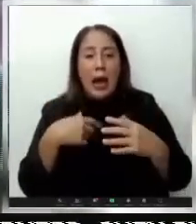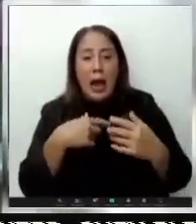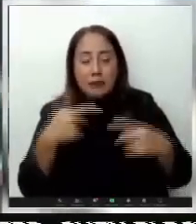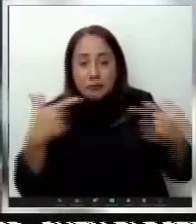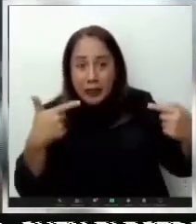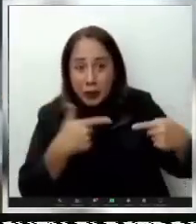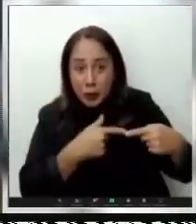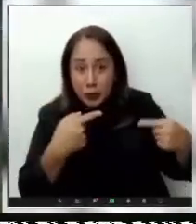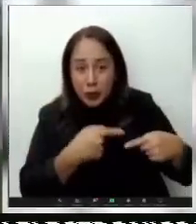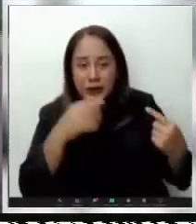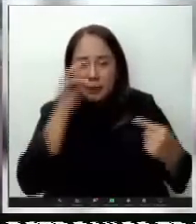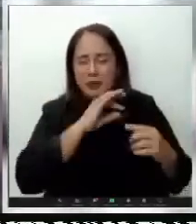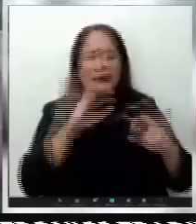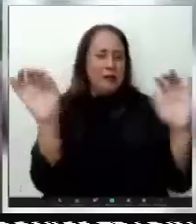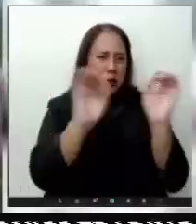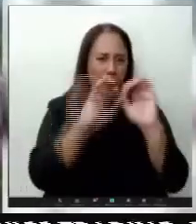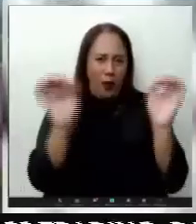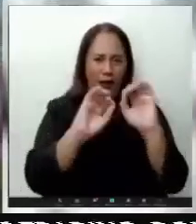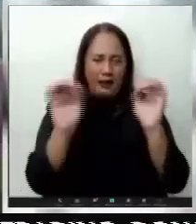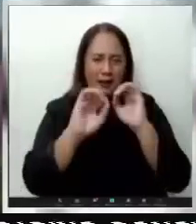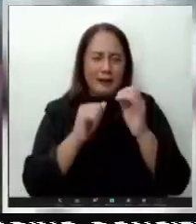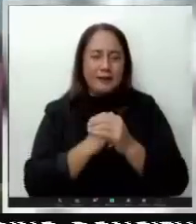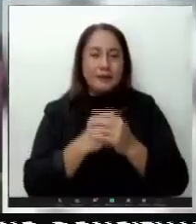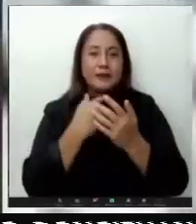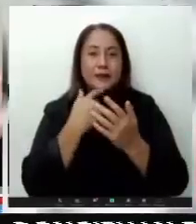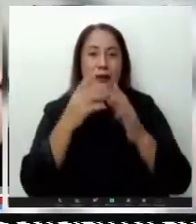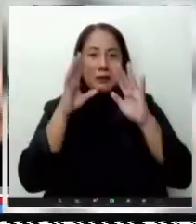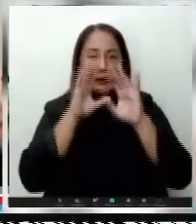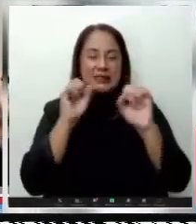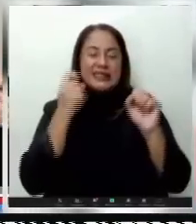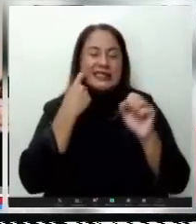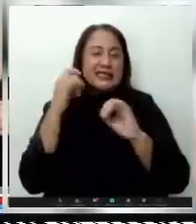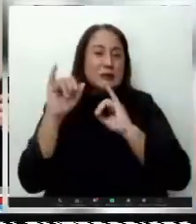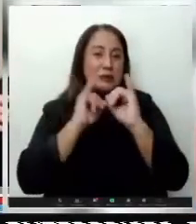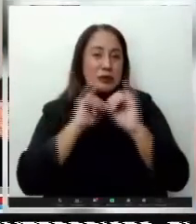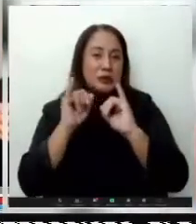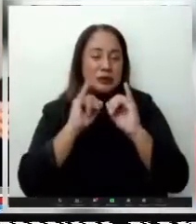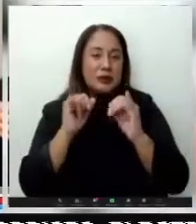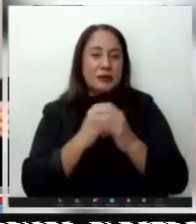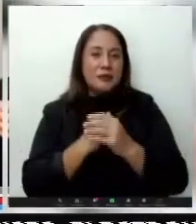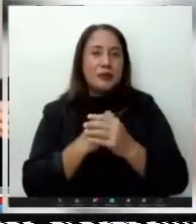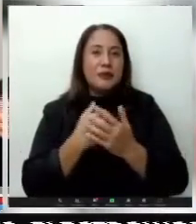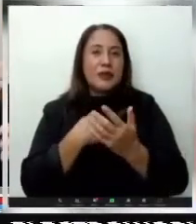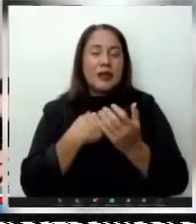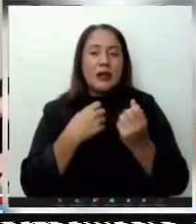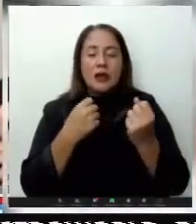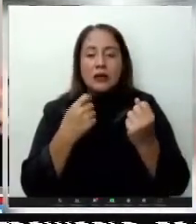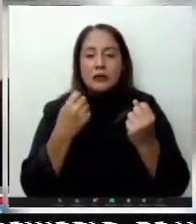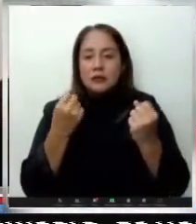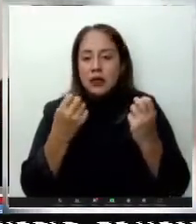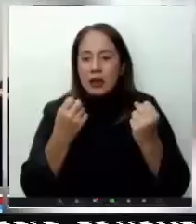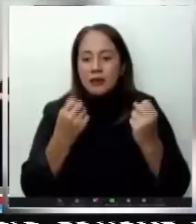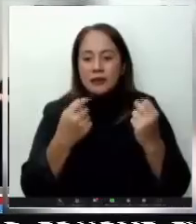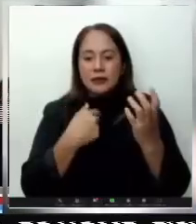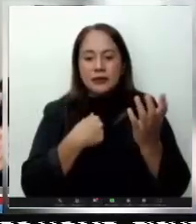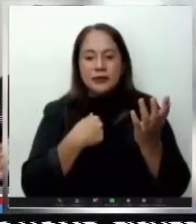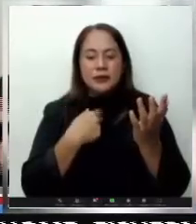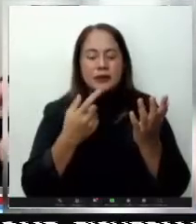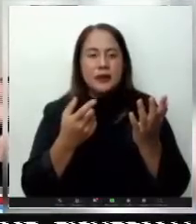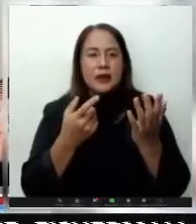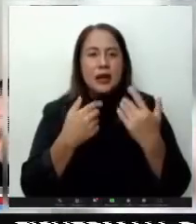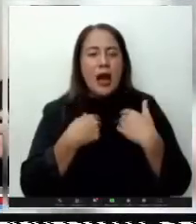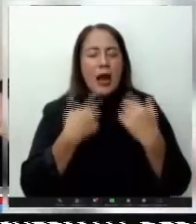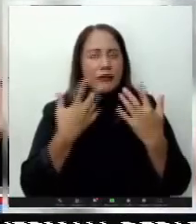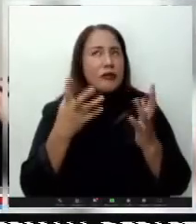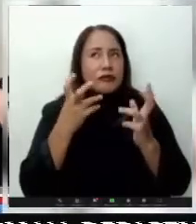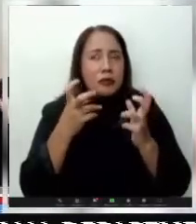presidente ng Filipino community roon na nakapanayam ng balitang hali. We've been touching base with many of them who are throughout the island and getting reports of how